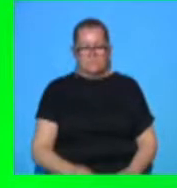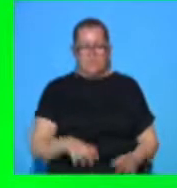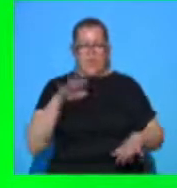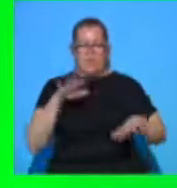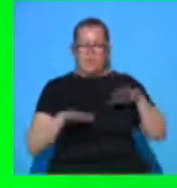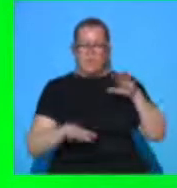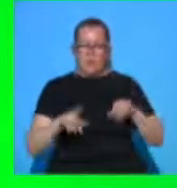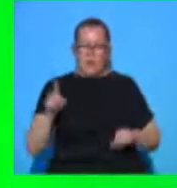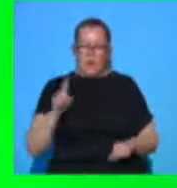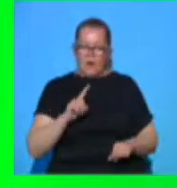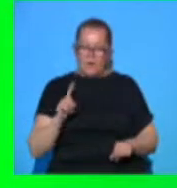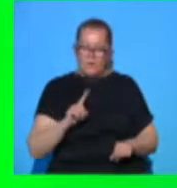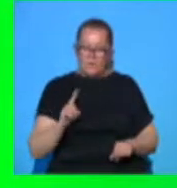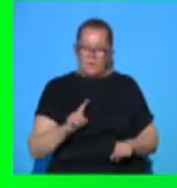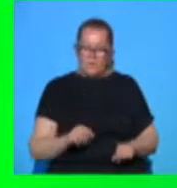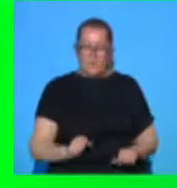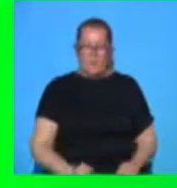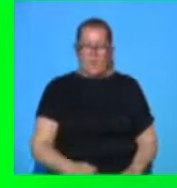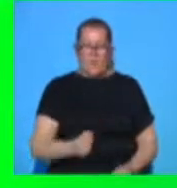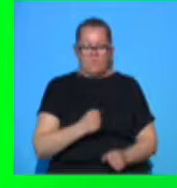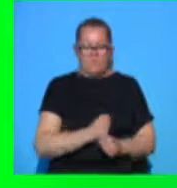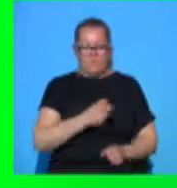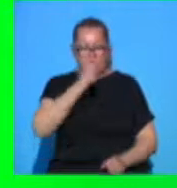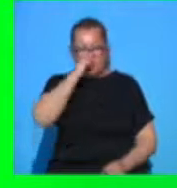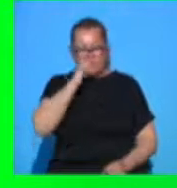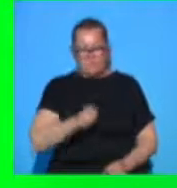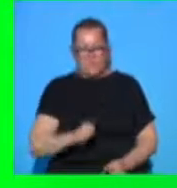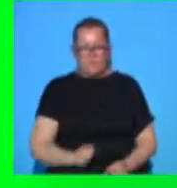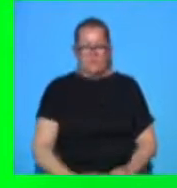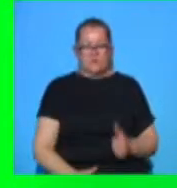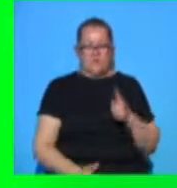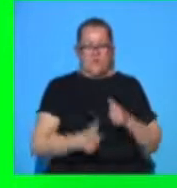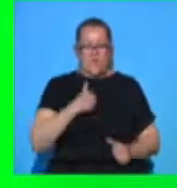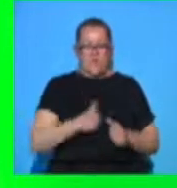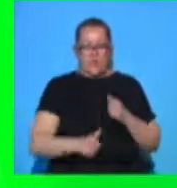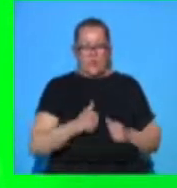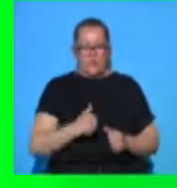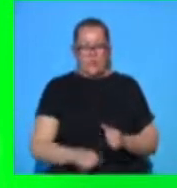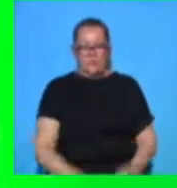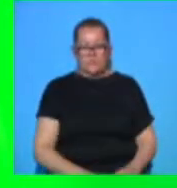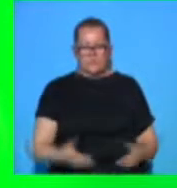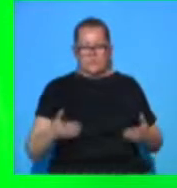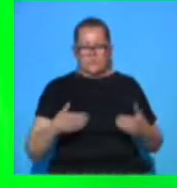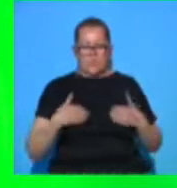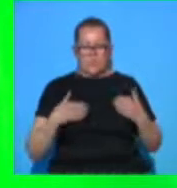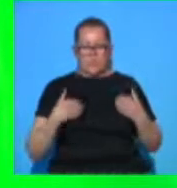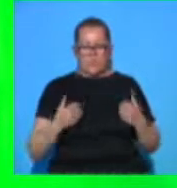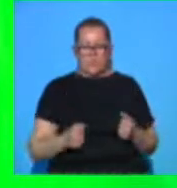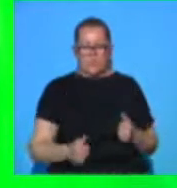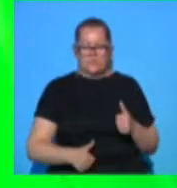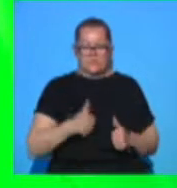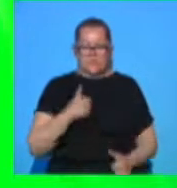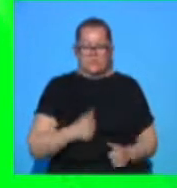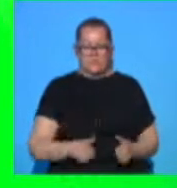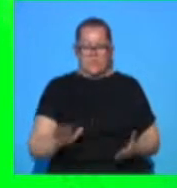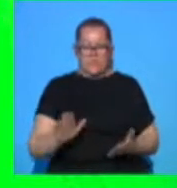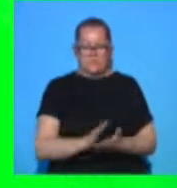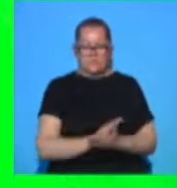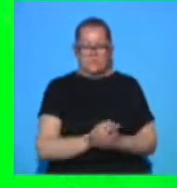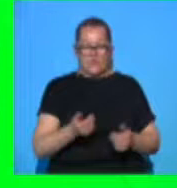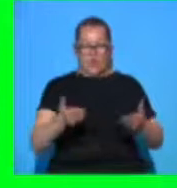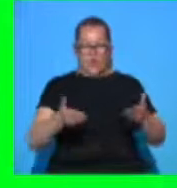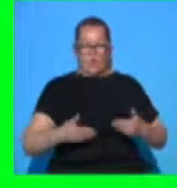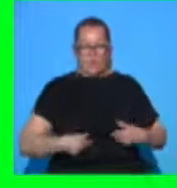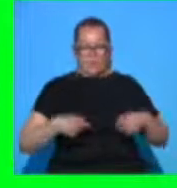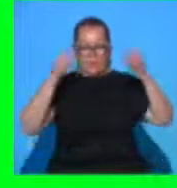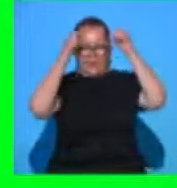Ploaia care a căzut neîncetat pe toată durata competiției nu le-a creat probleme concurenților care s-au bucurat de competiție.